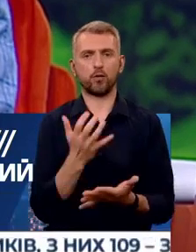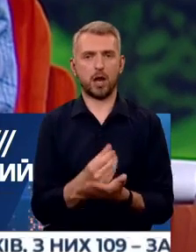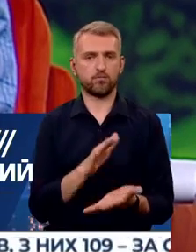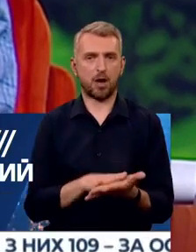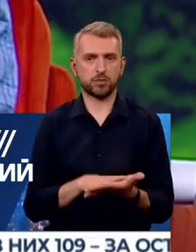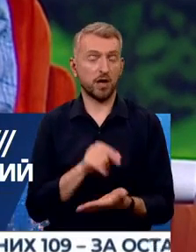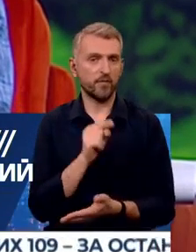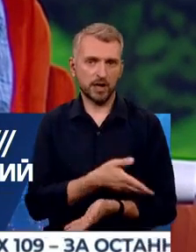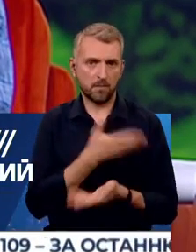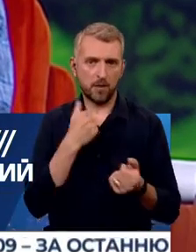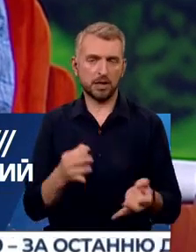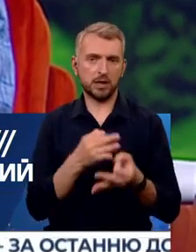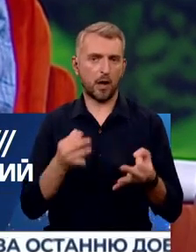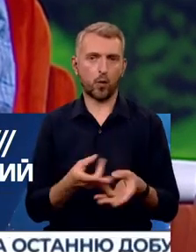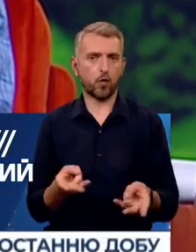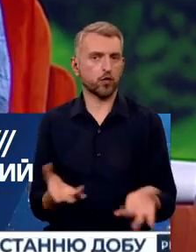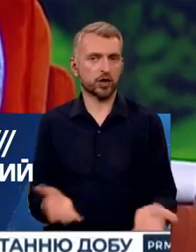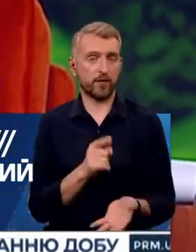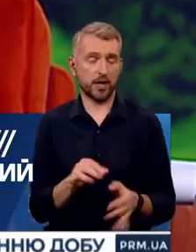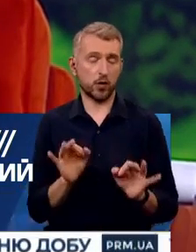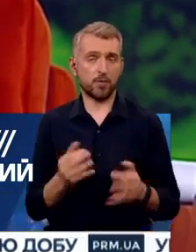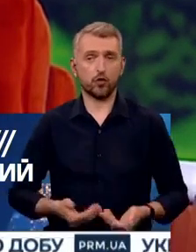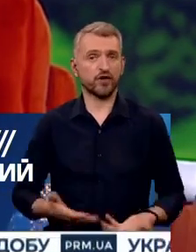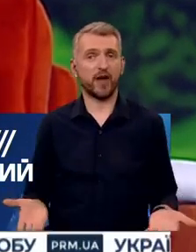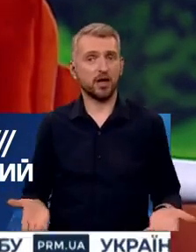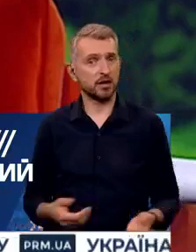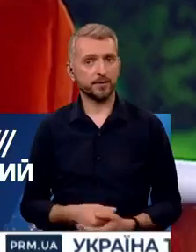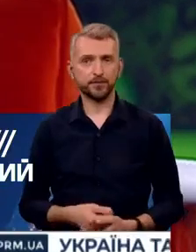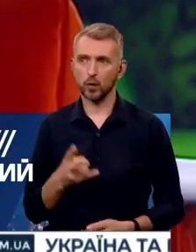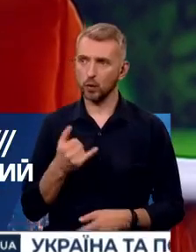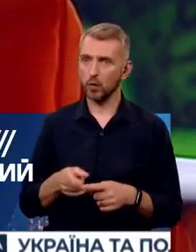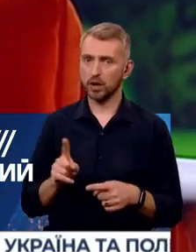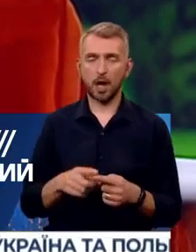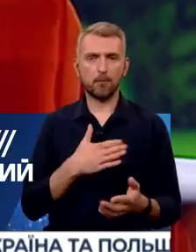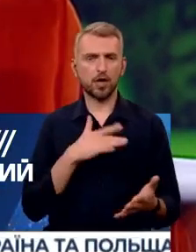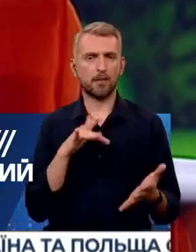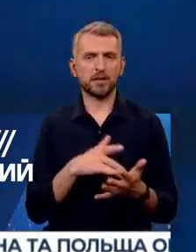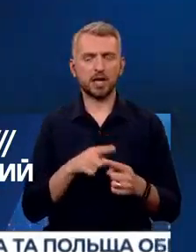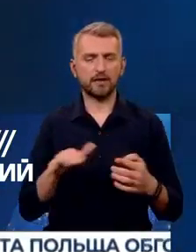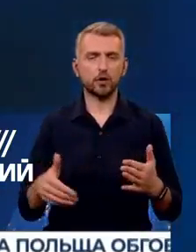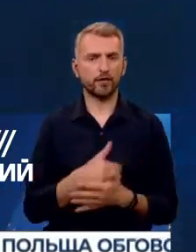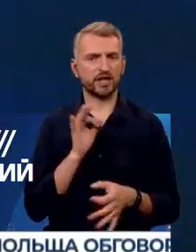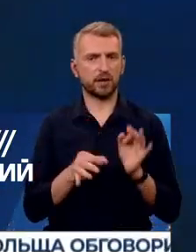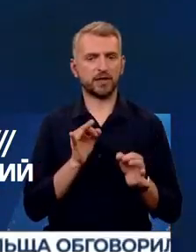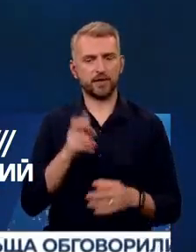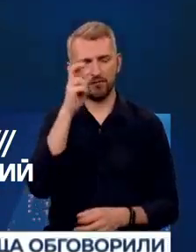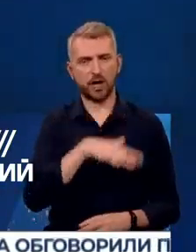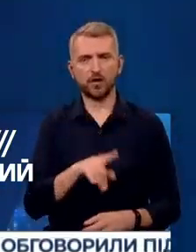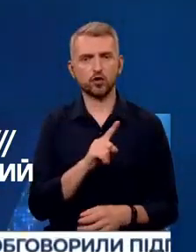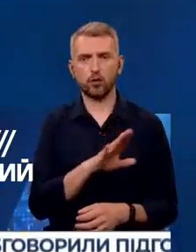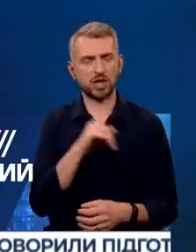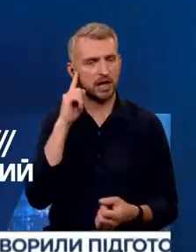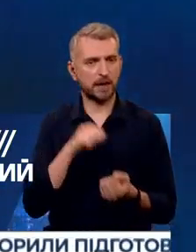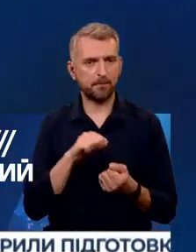бабки, він не має ніякої нужди, і він нормально живе. Ну, це моя правда. Мета – це відновити справедливість в країні. Щоб не